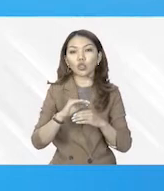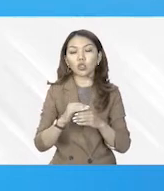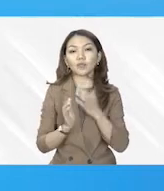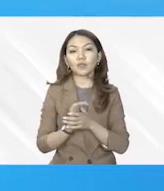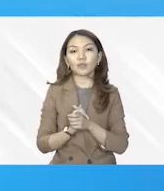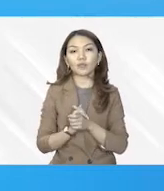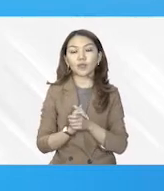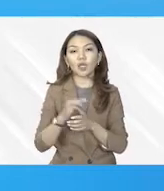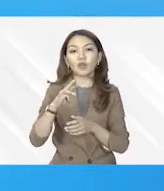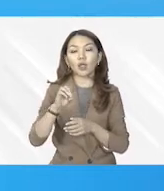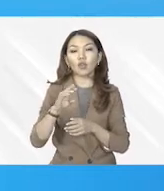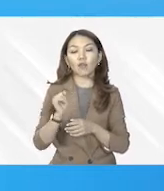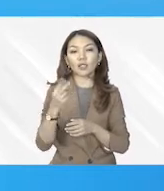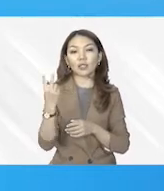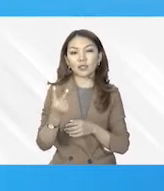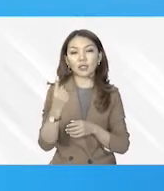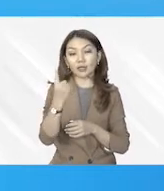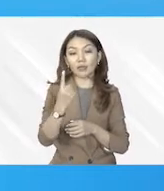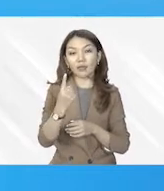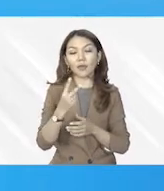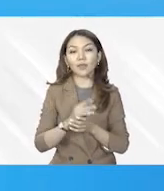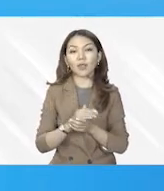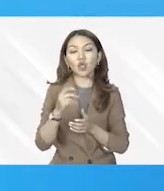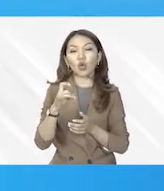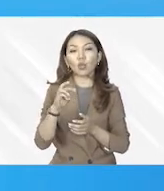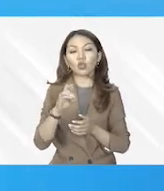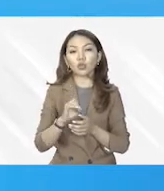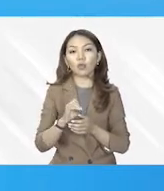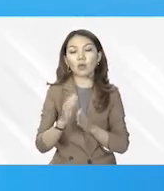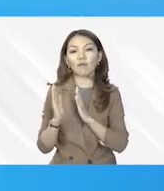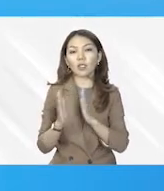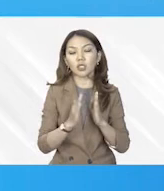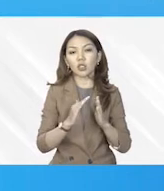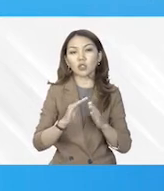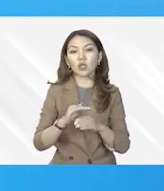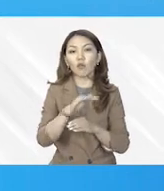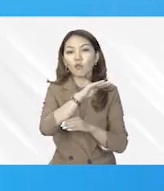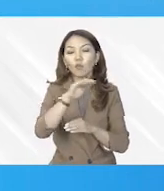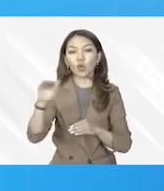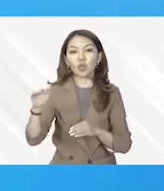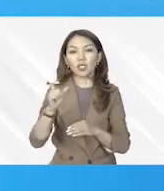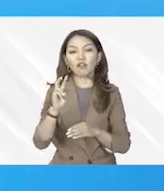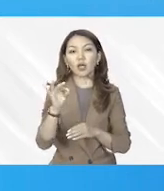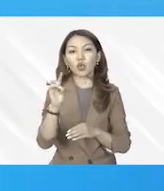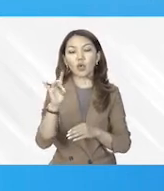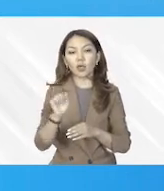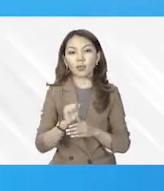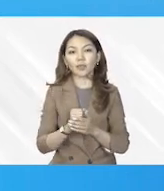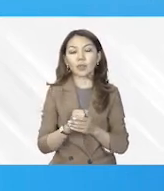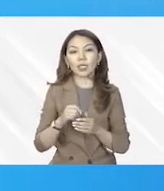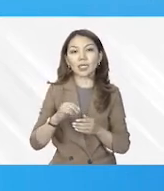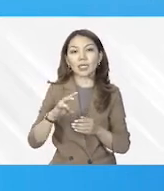деления. В метафазе 2 хромосомы выстраиваются в плоскости экватора. Нити веретена